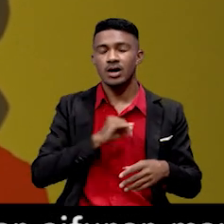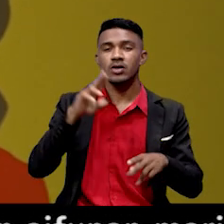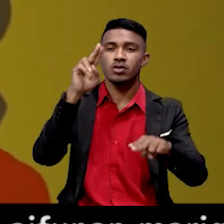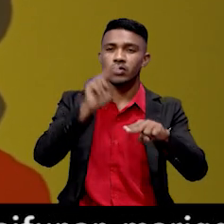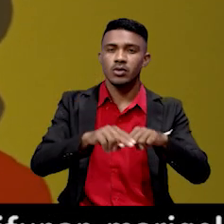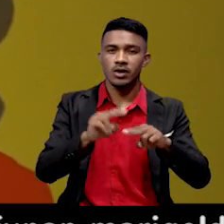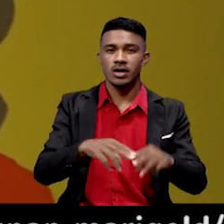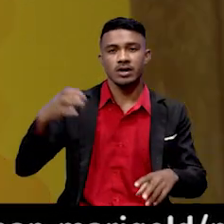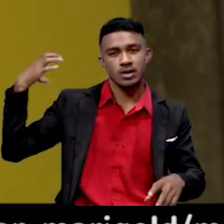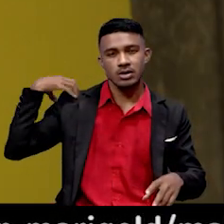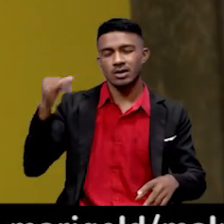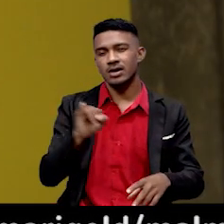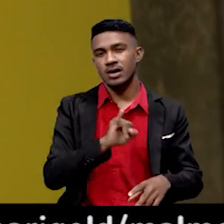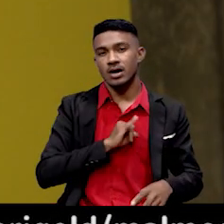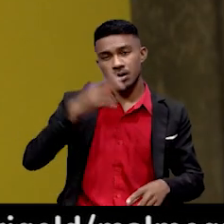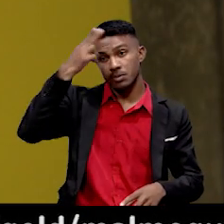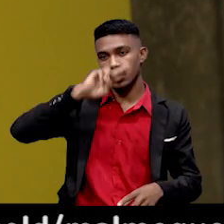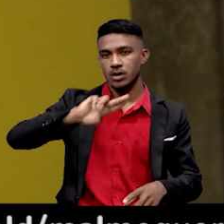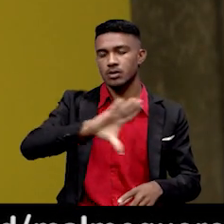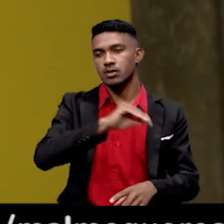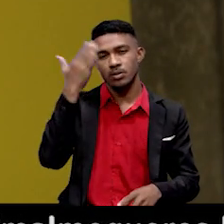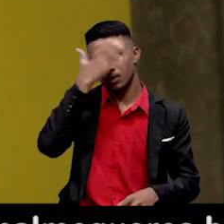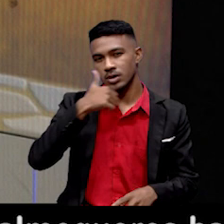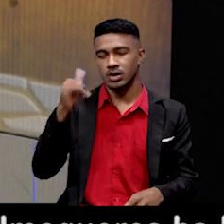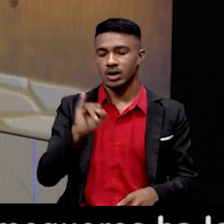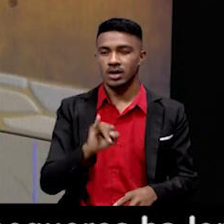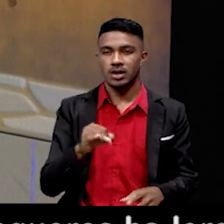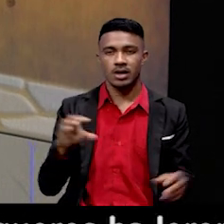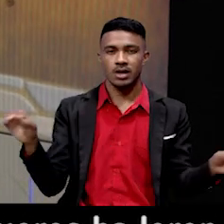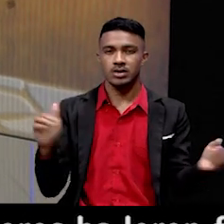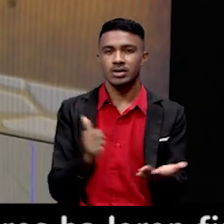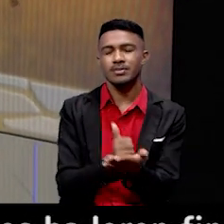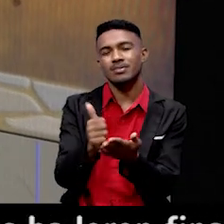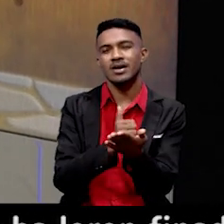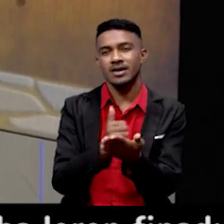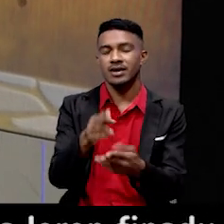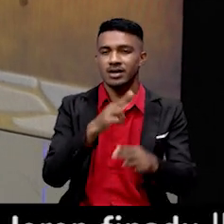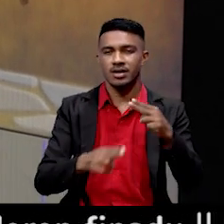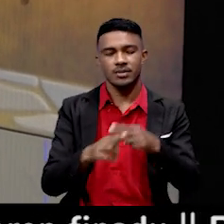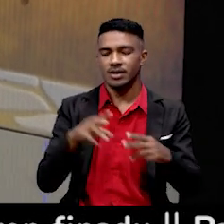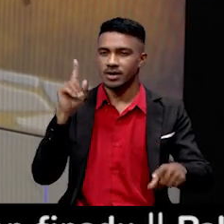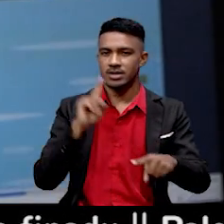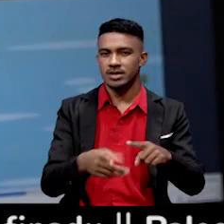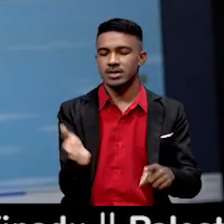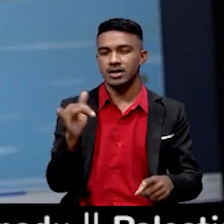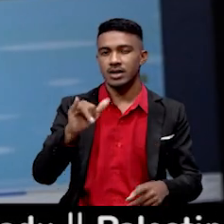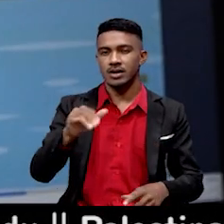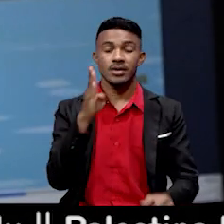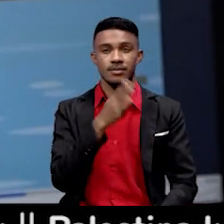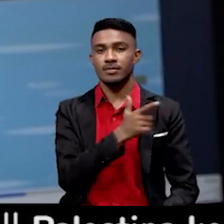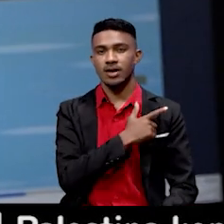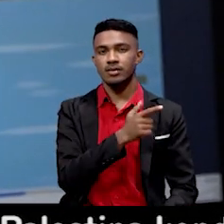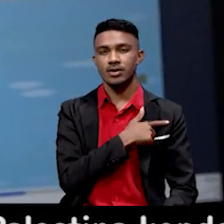gigante, hau bonito, hau bedos. Itu makanya mau selit, itu aku selima badai nih bahira. Hau sih perdi yang bahasir kau hau motivasi sama bahaya mau, hau yang